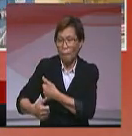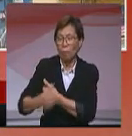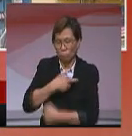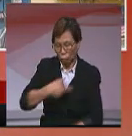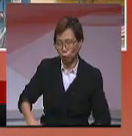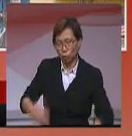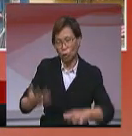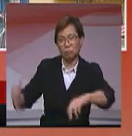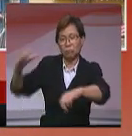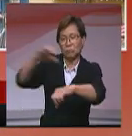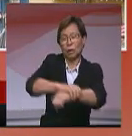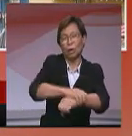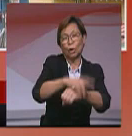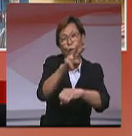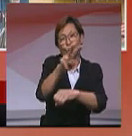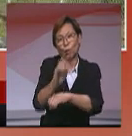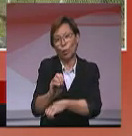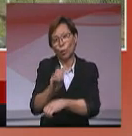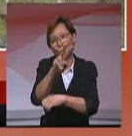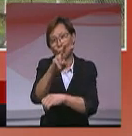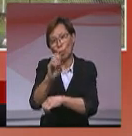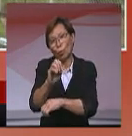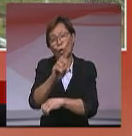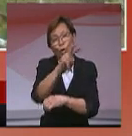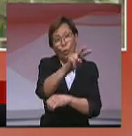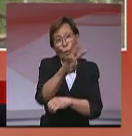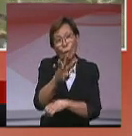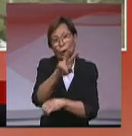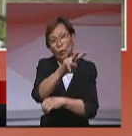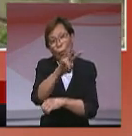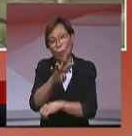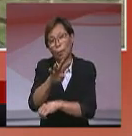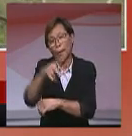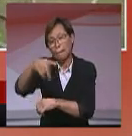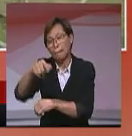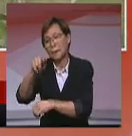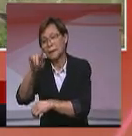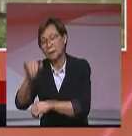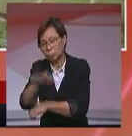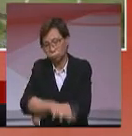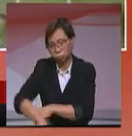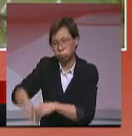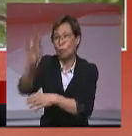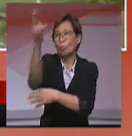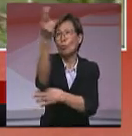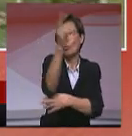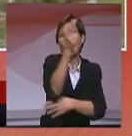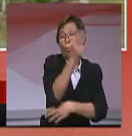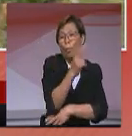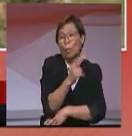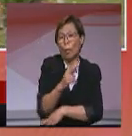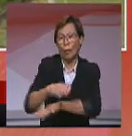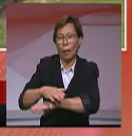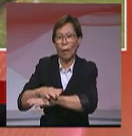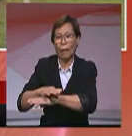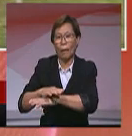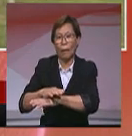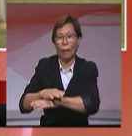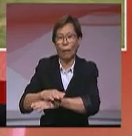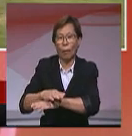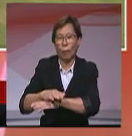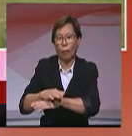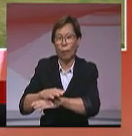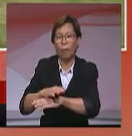berjaya menangkap 24 parti di sekitar kawasan hutan Pantai Timur,